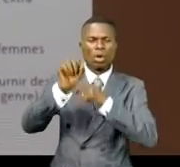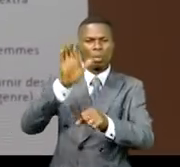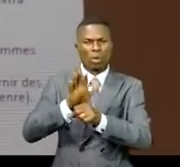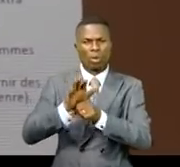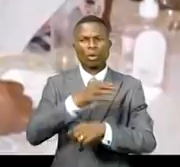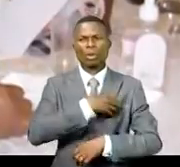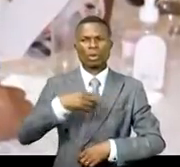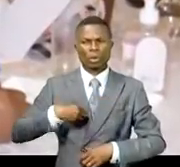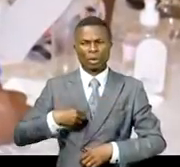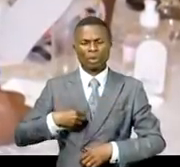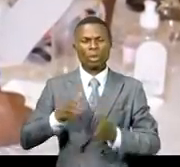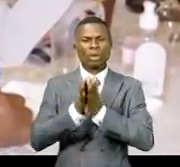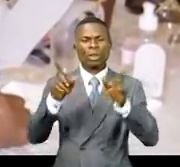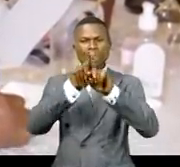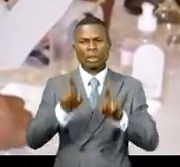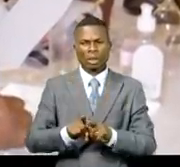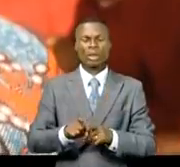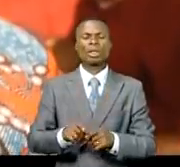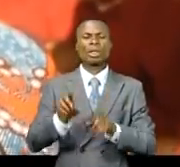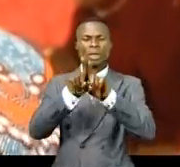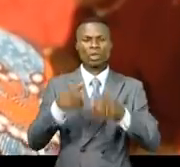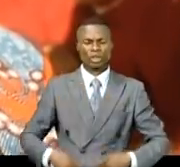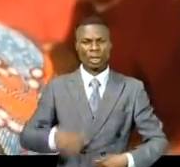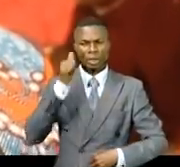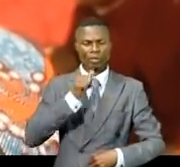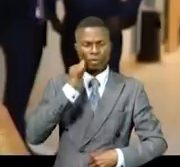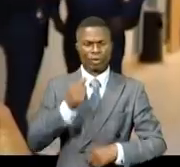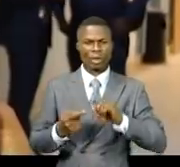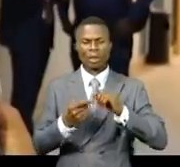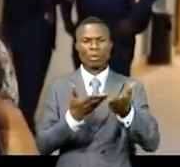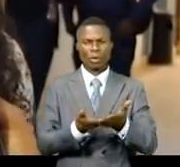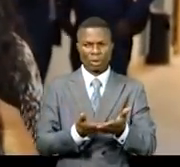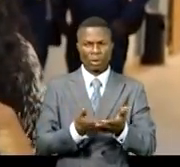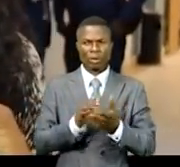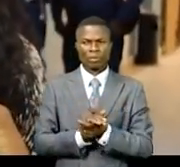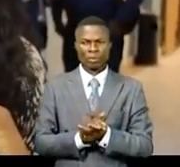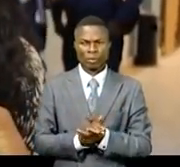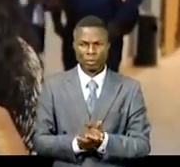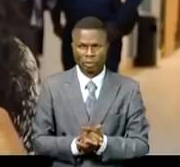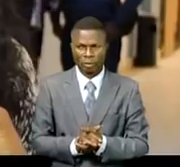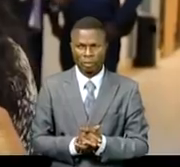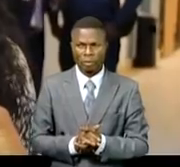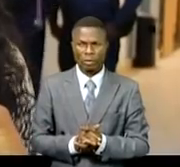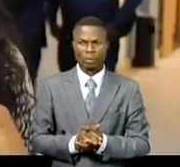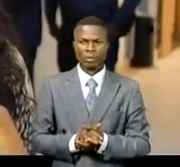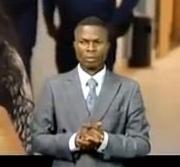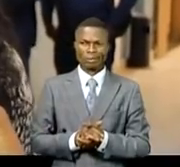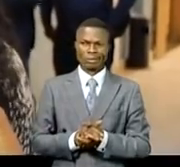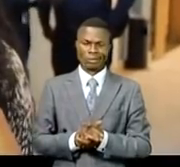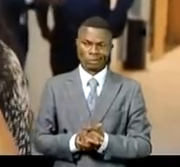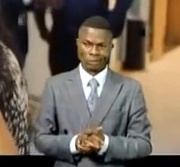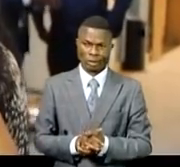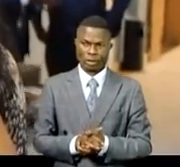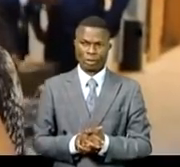la population en général, les femmes et les filles en particulier. Alors, nous avons voulu réfléchir donc ensemble